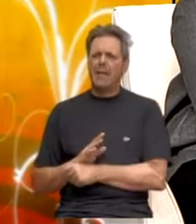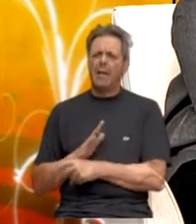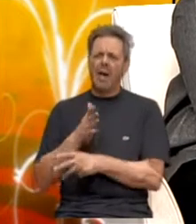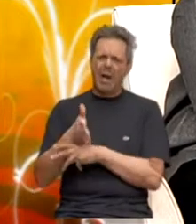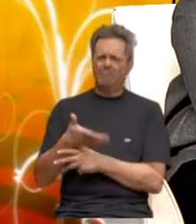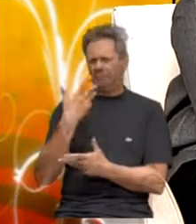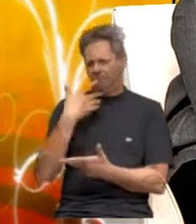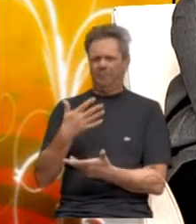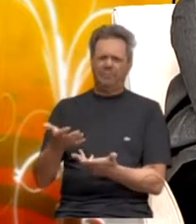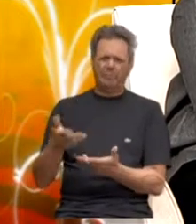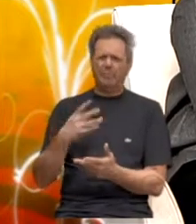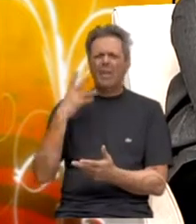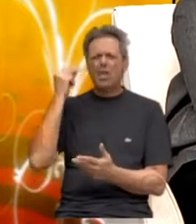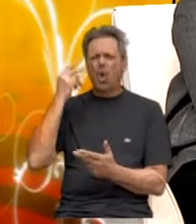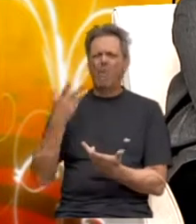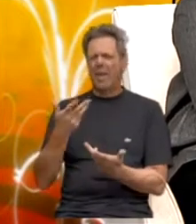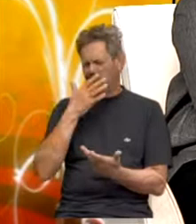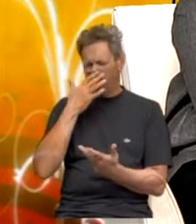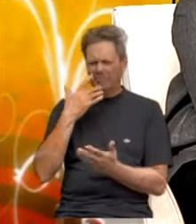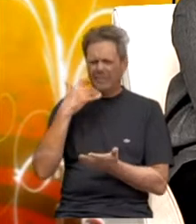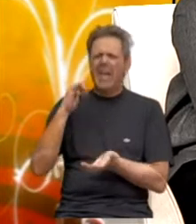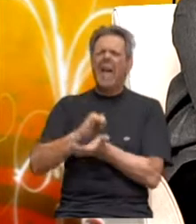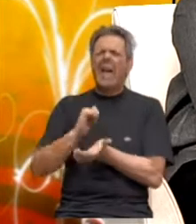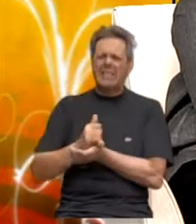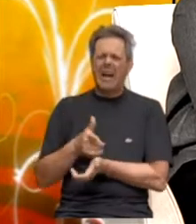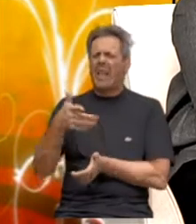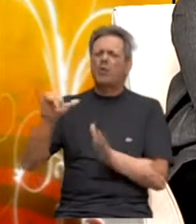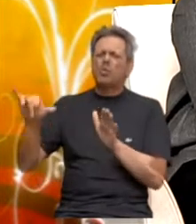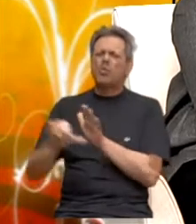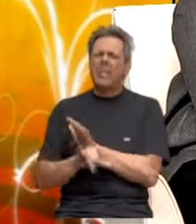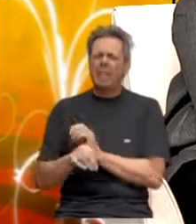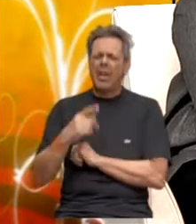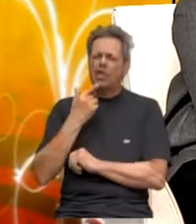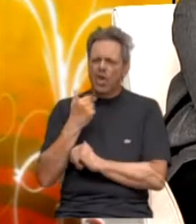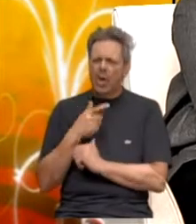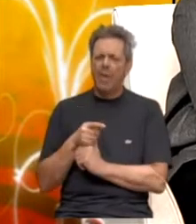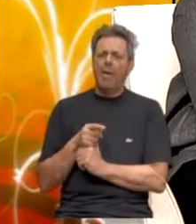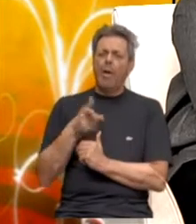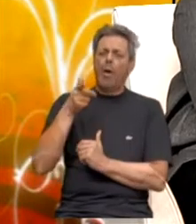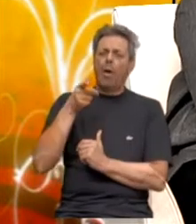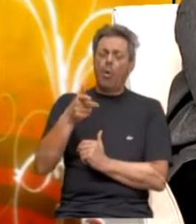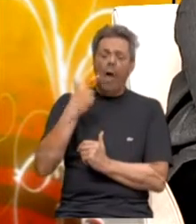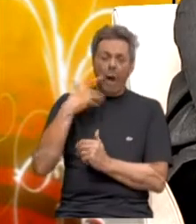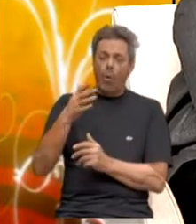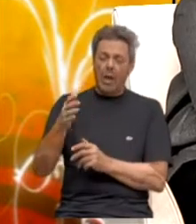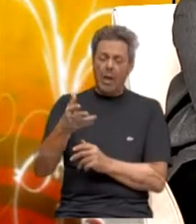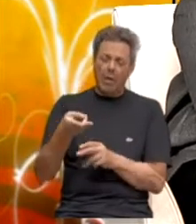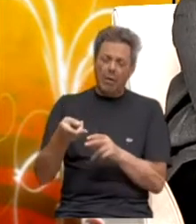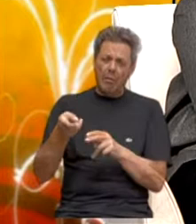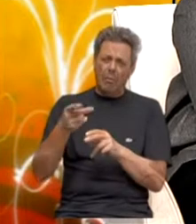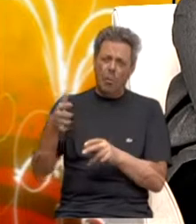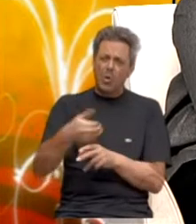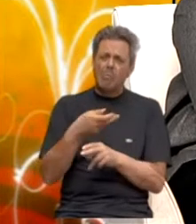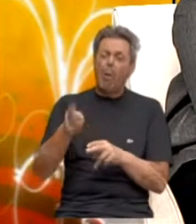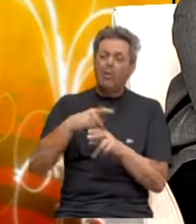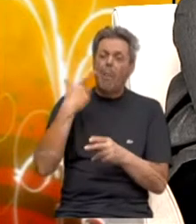gaziranih slatkih pića, jer to su skriveni šećeri koji također ako ih uzimamo malo više nego što je